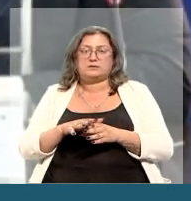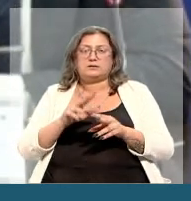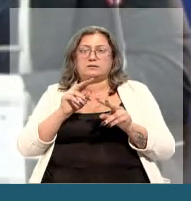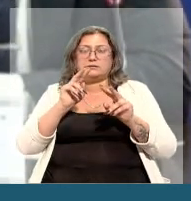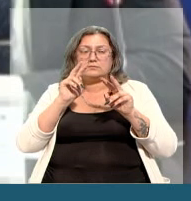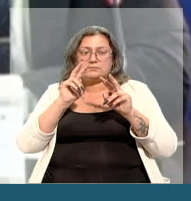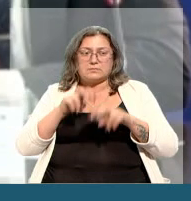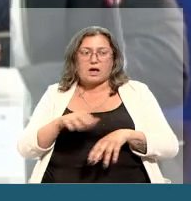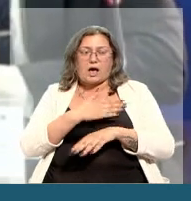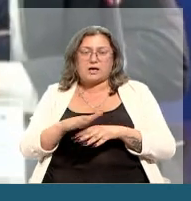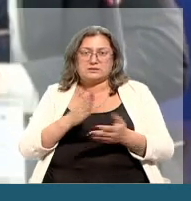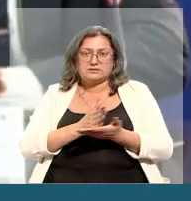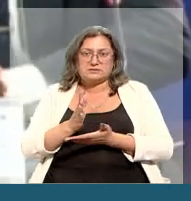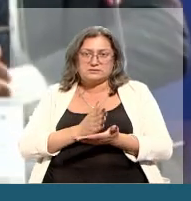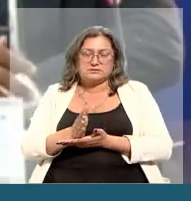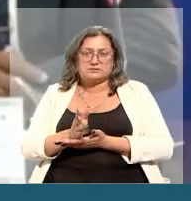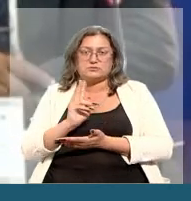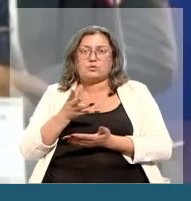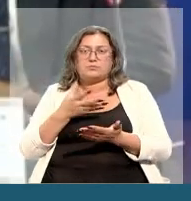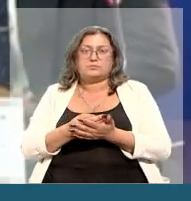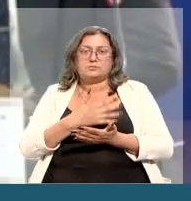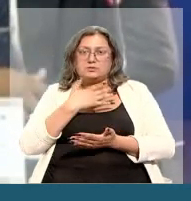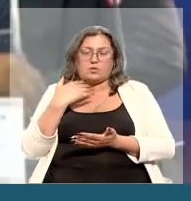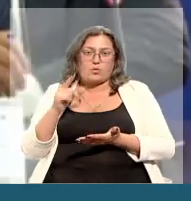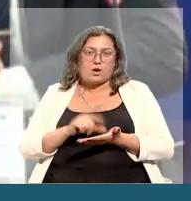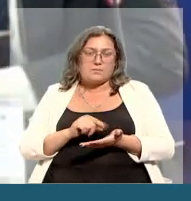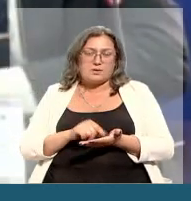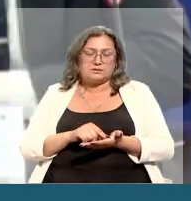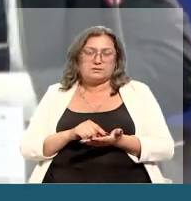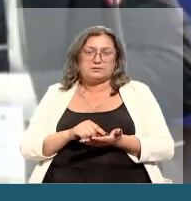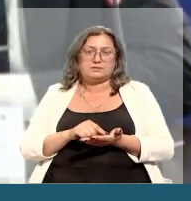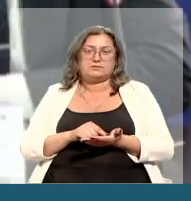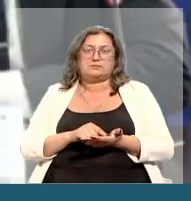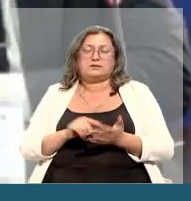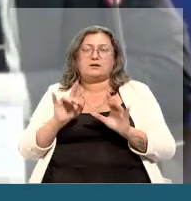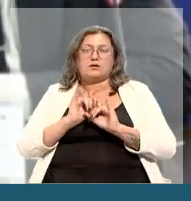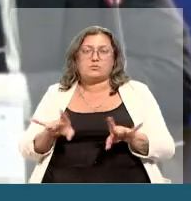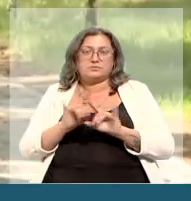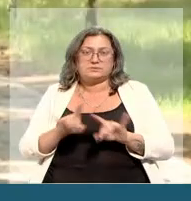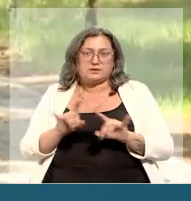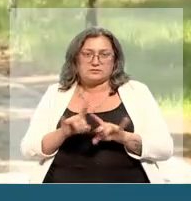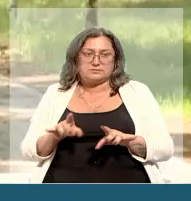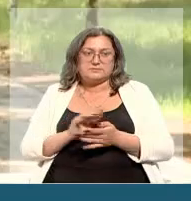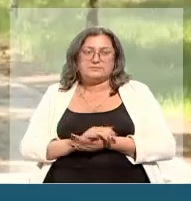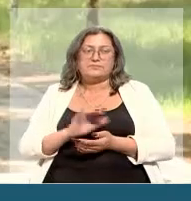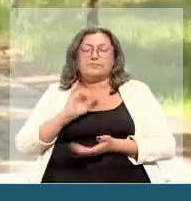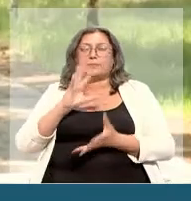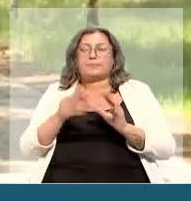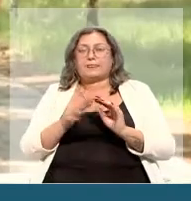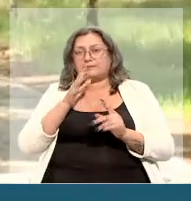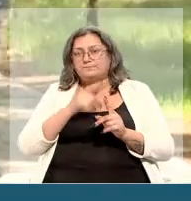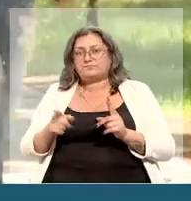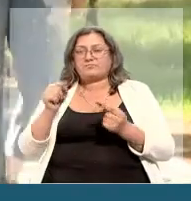обходят адреса злостных неплательщиков алиментов, проводят с ними разъяснительную работу. За отчетный период